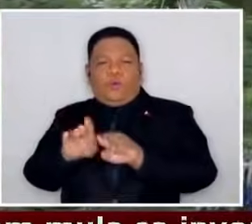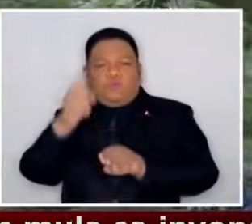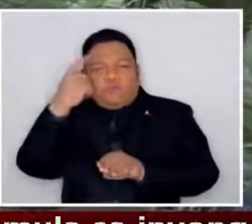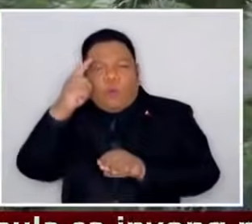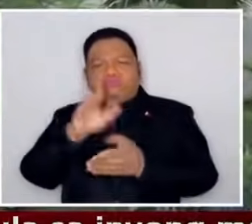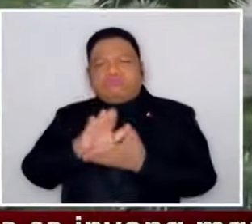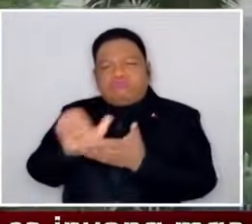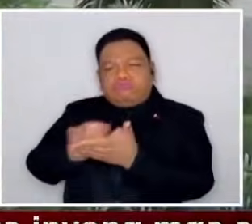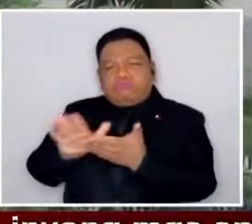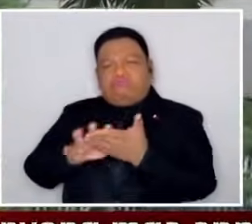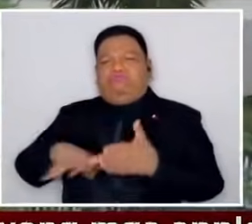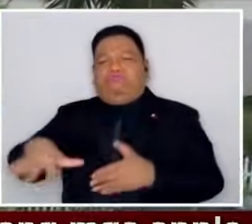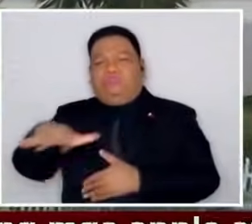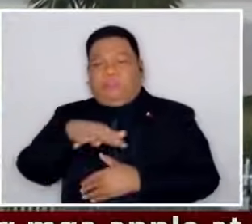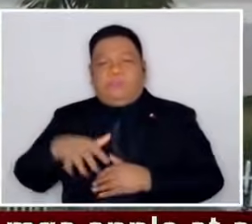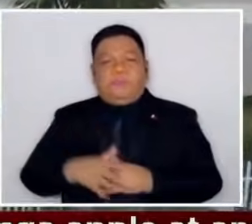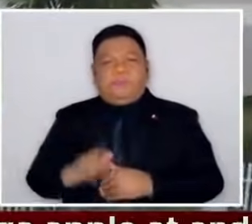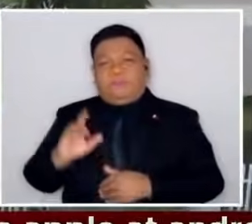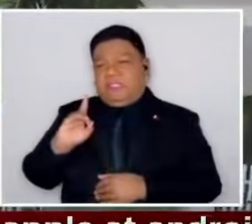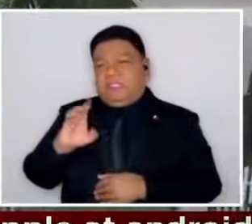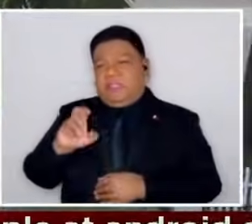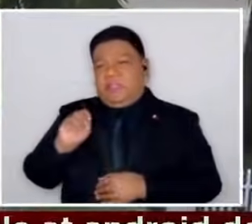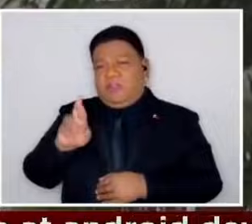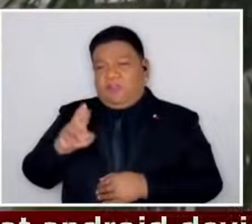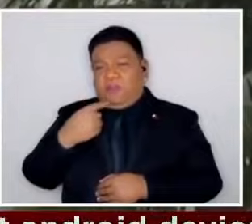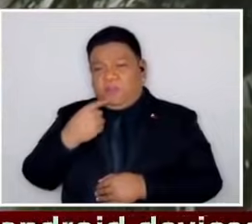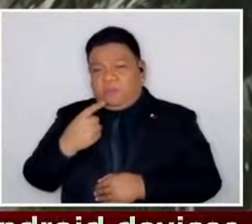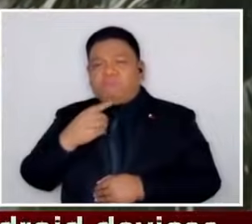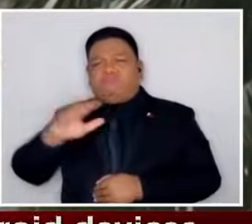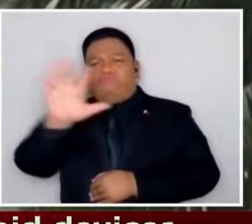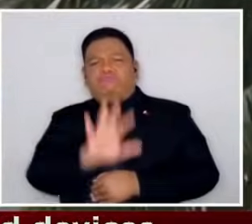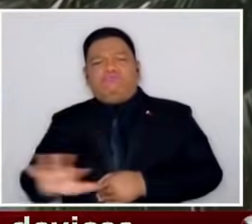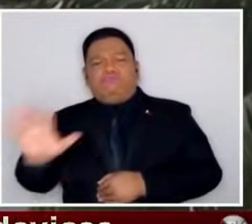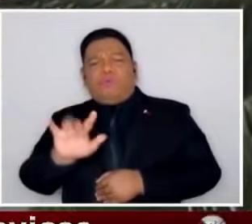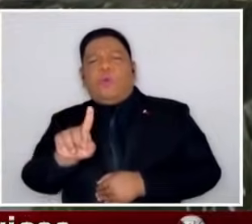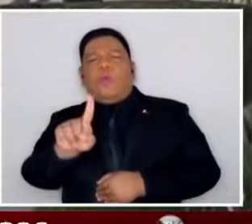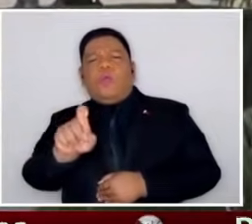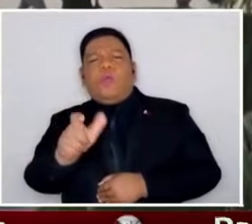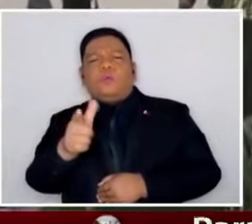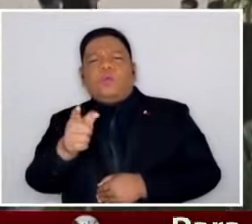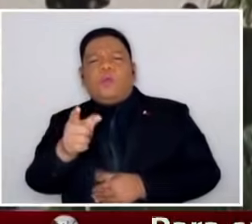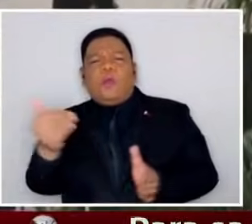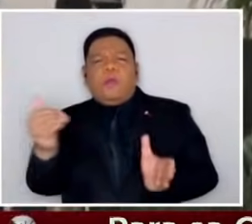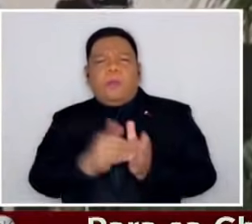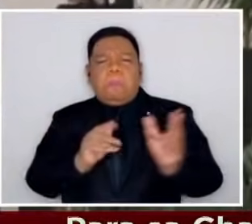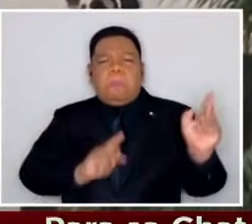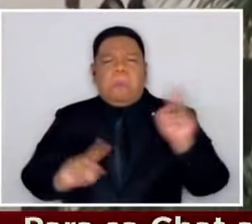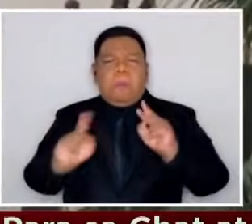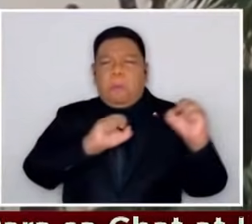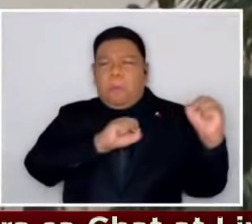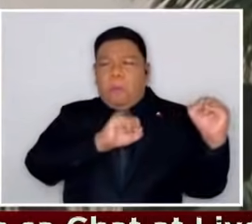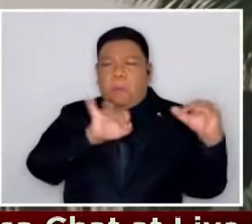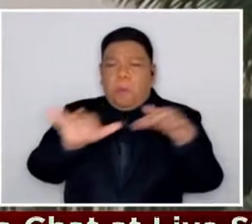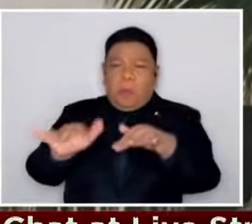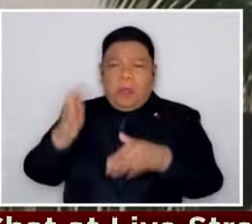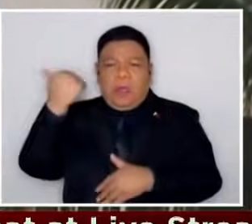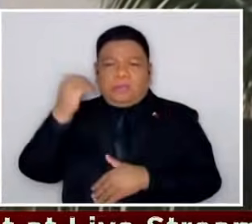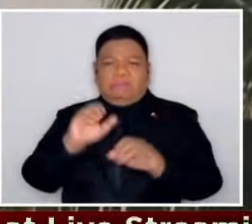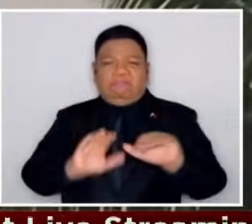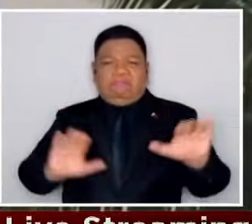na pumalo sa mahigit 121,000 ang dumagsa sa Dolomite Beach noong Linggo, kaya lilimitahan na